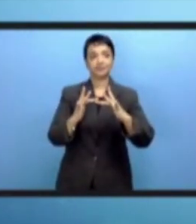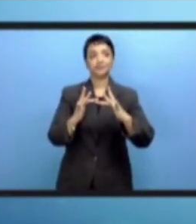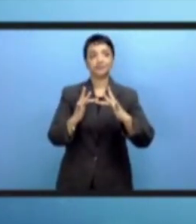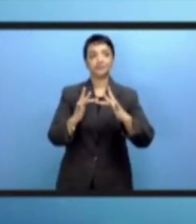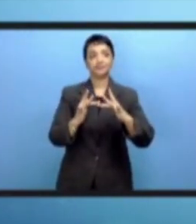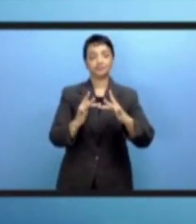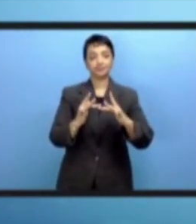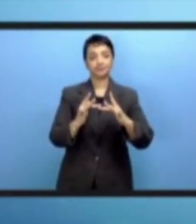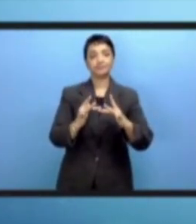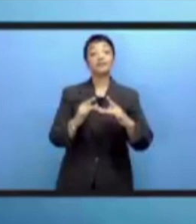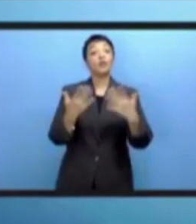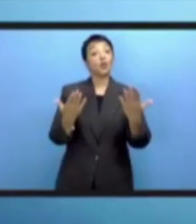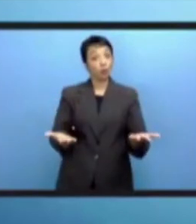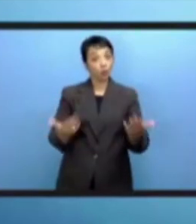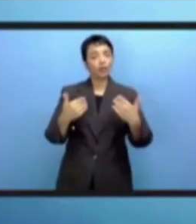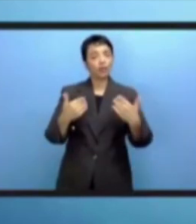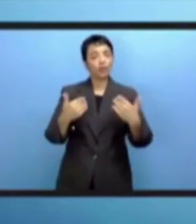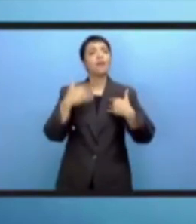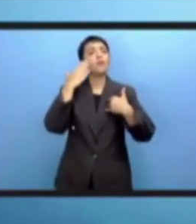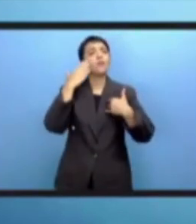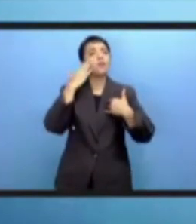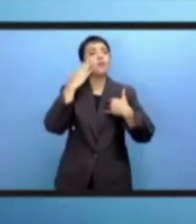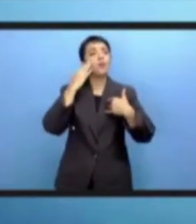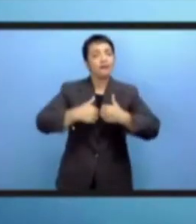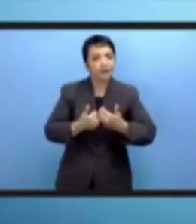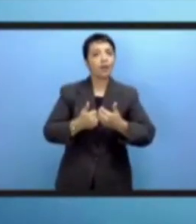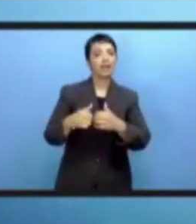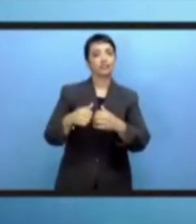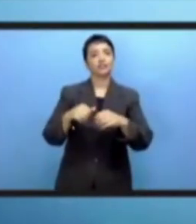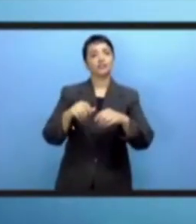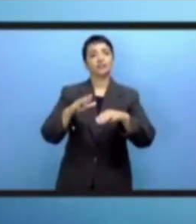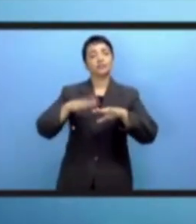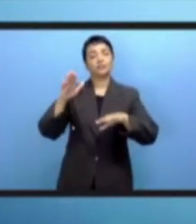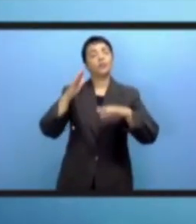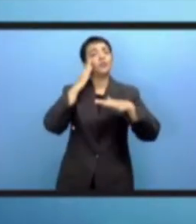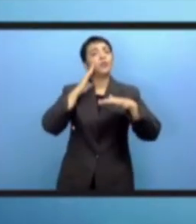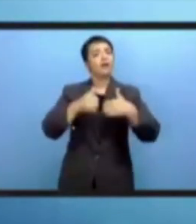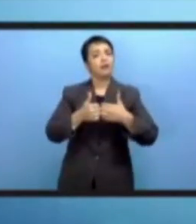В текущей ситуации мы получаем огромные массивы данных.